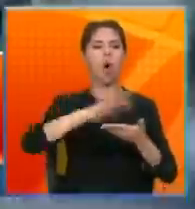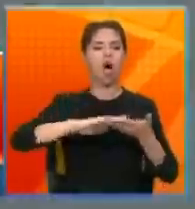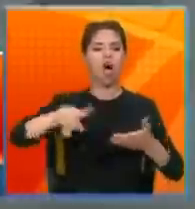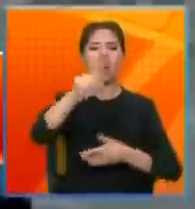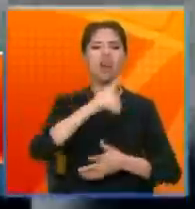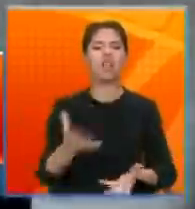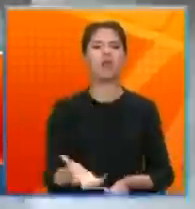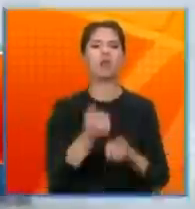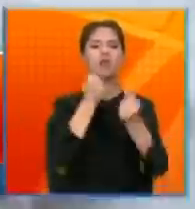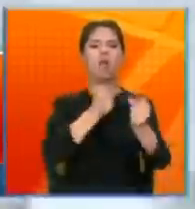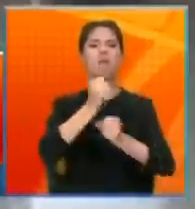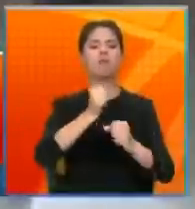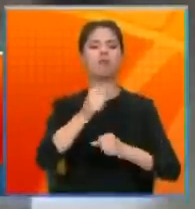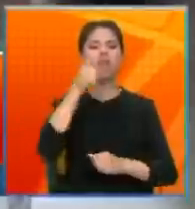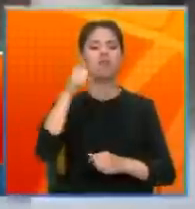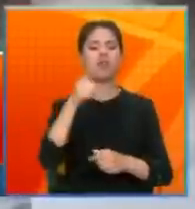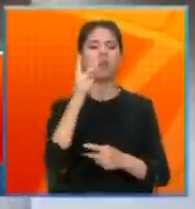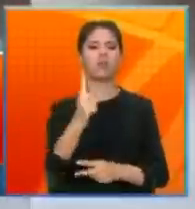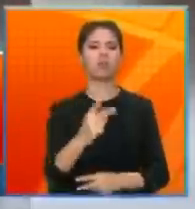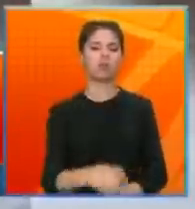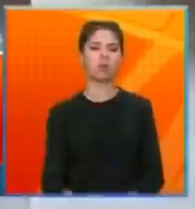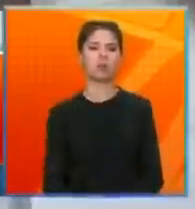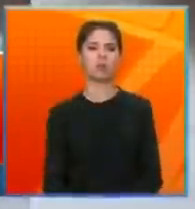arkadaşlarını kurtarma çabası.